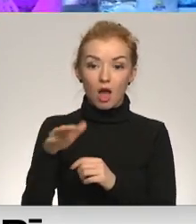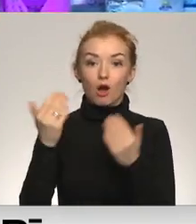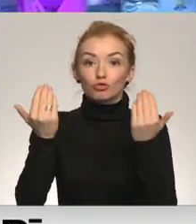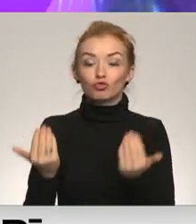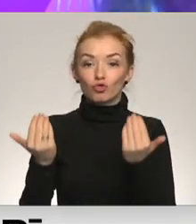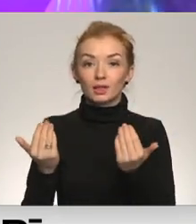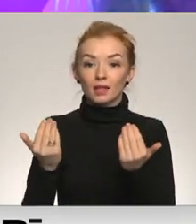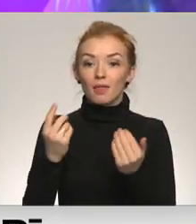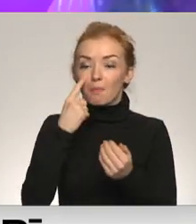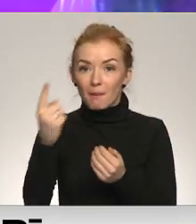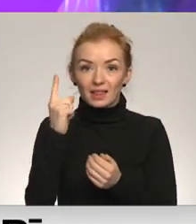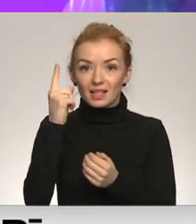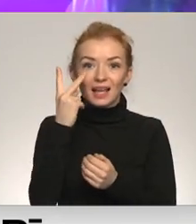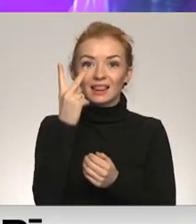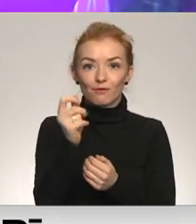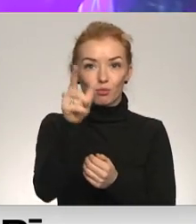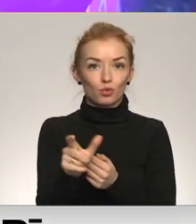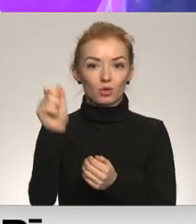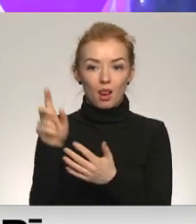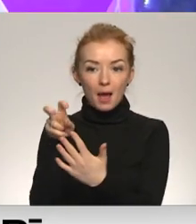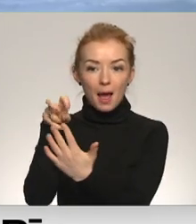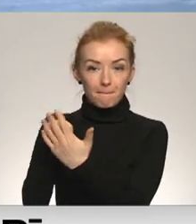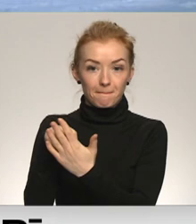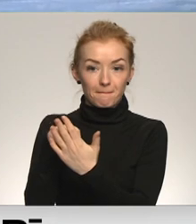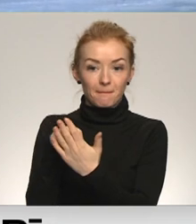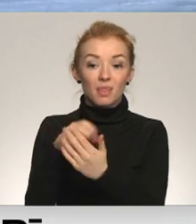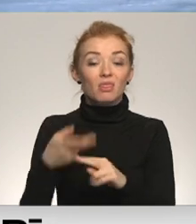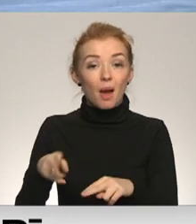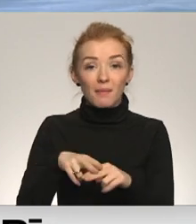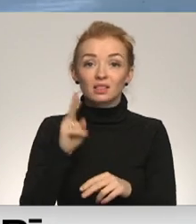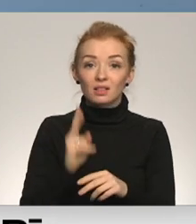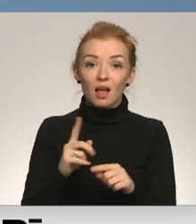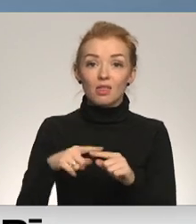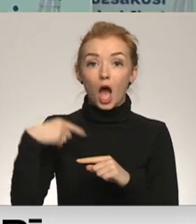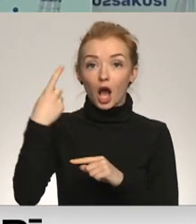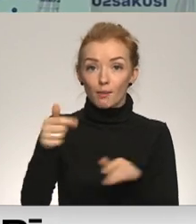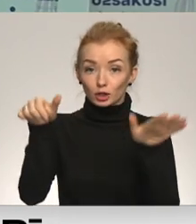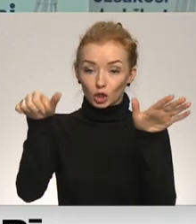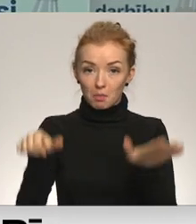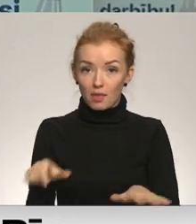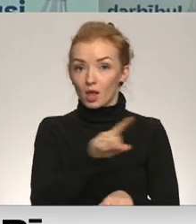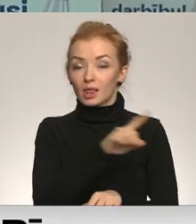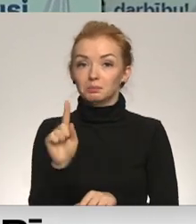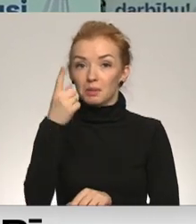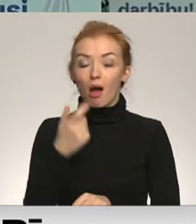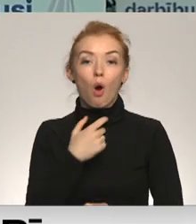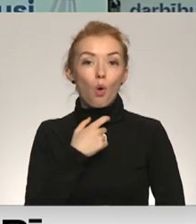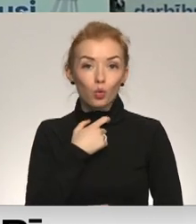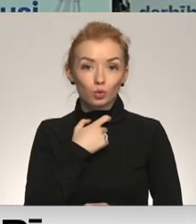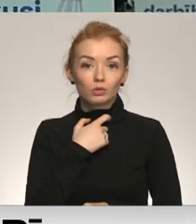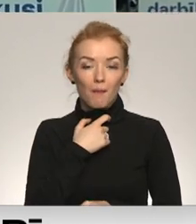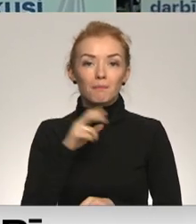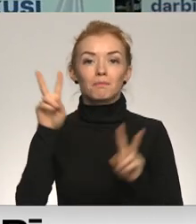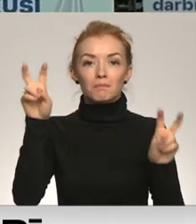šodien atrodamas vien divas dzērienu iepakojumu vienības. Tas tāpēc, ka nākamie 6 mēneši līdz 1. Augustam noteikts